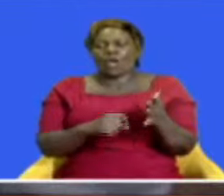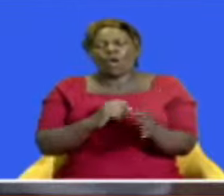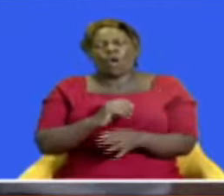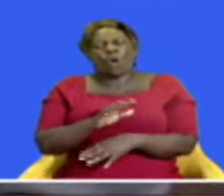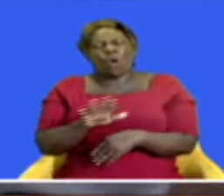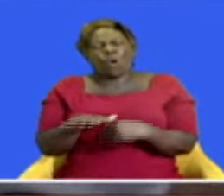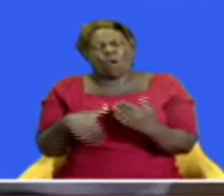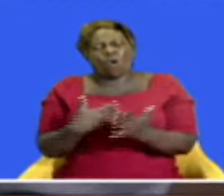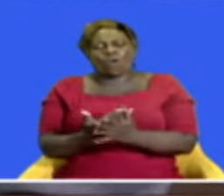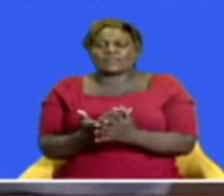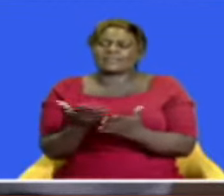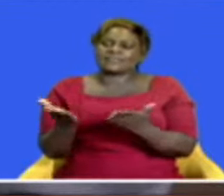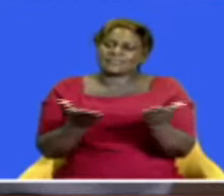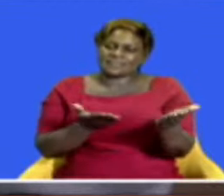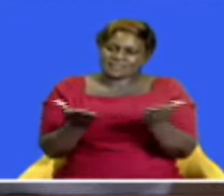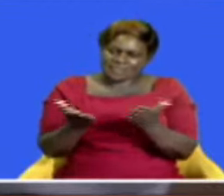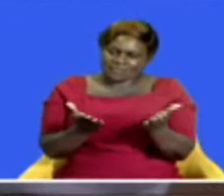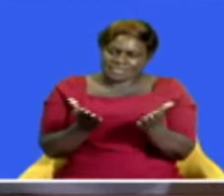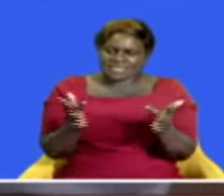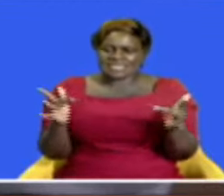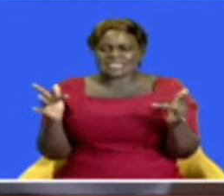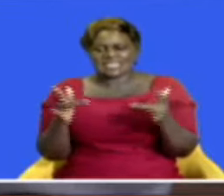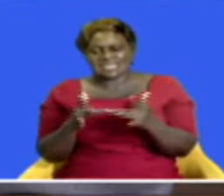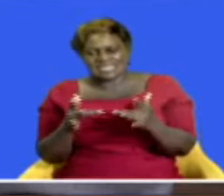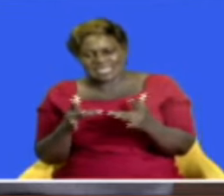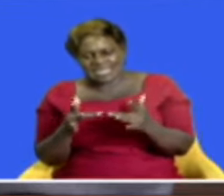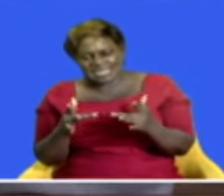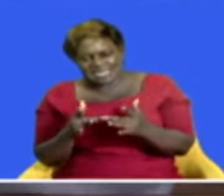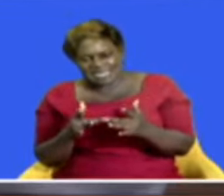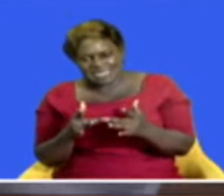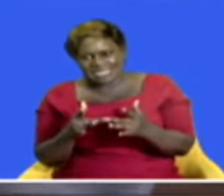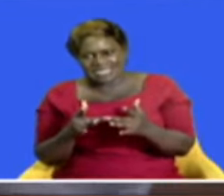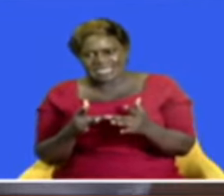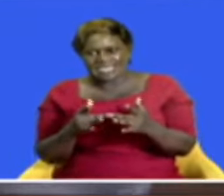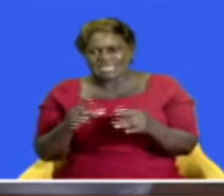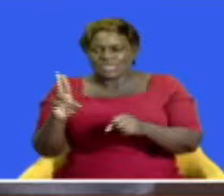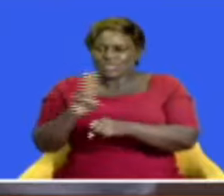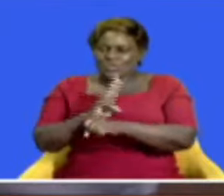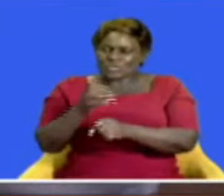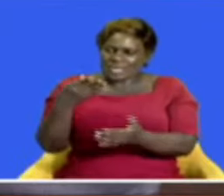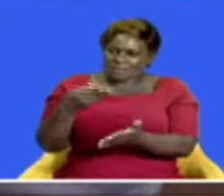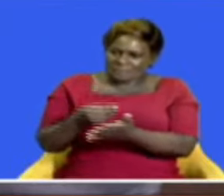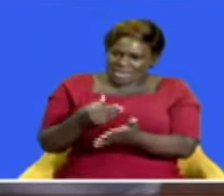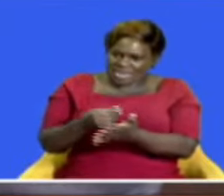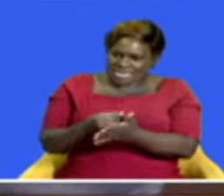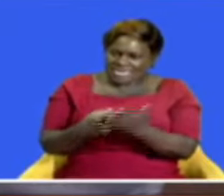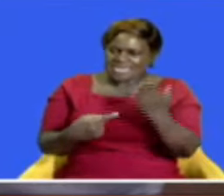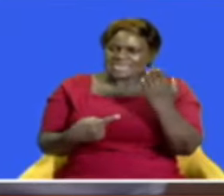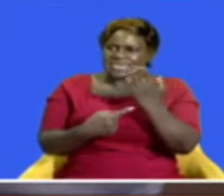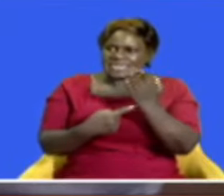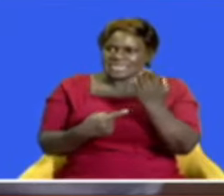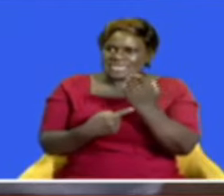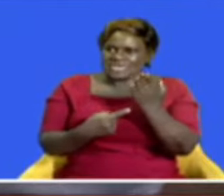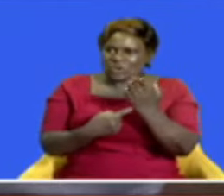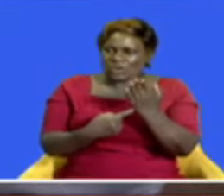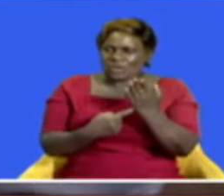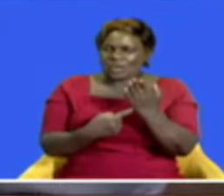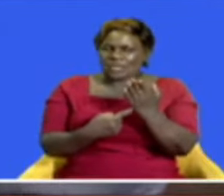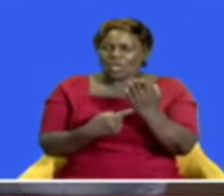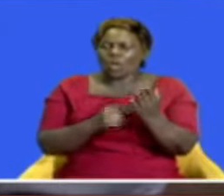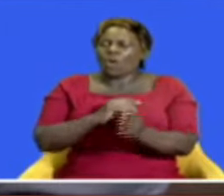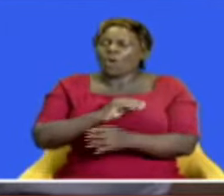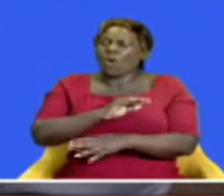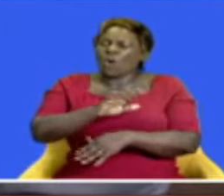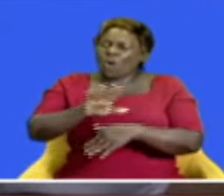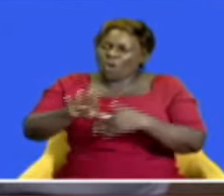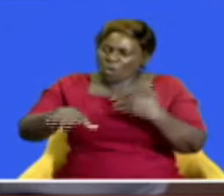zote za mtandao, za kutumia pesa ya kidijitali ama elektroniki, zote